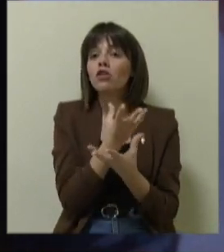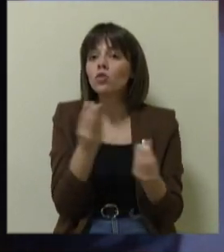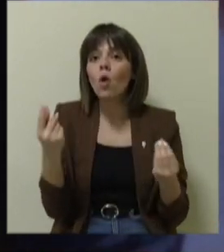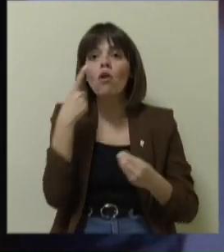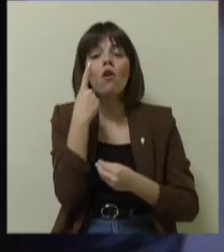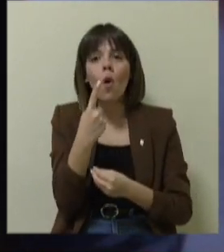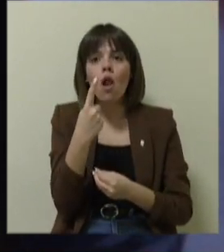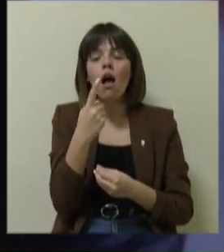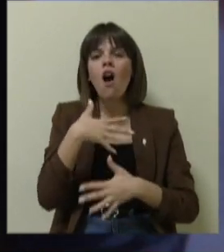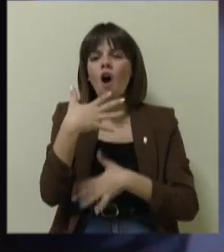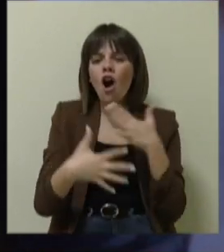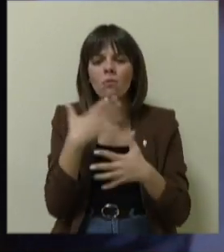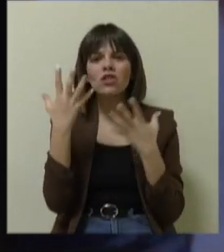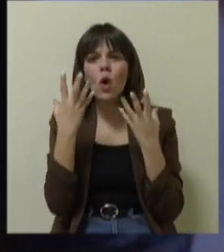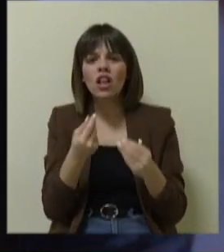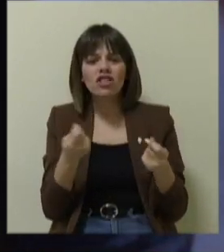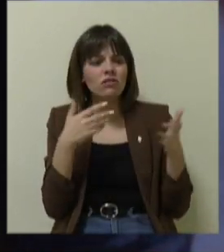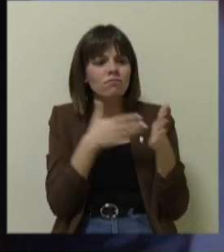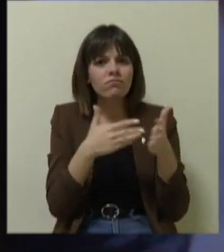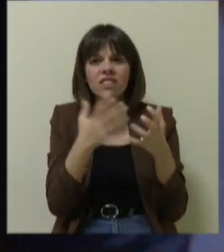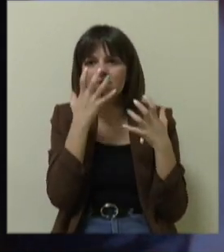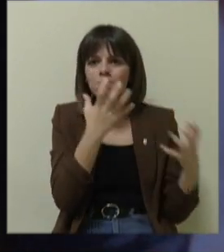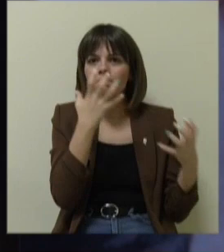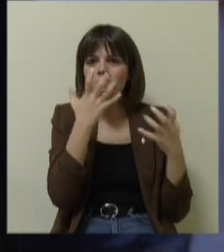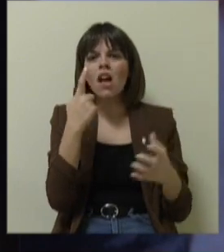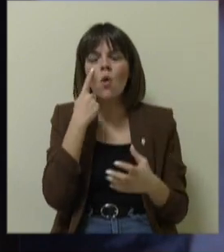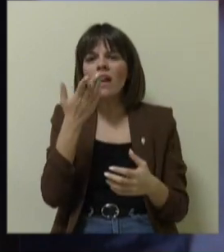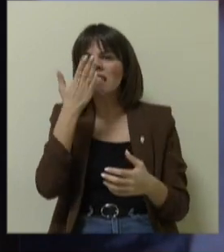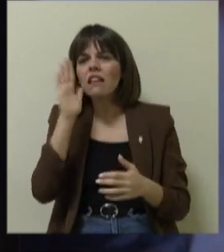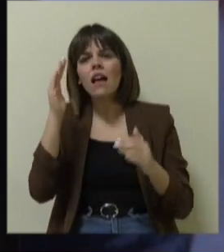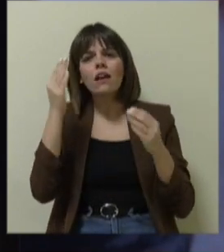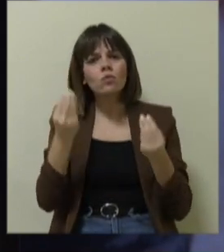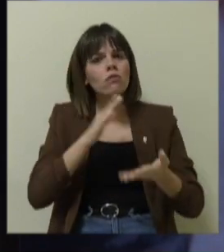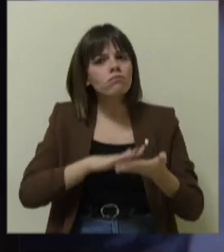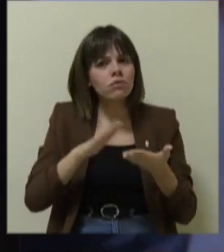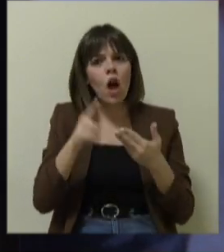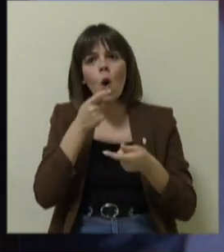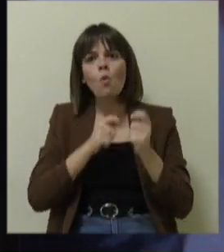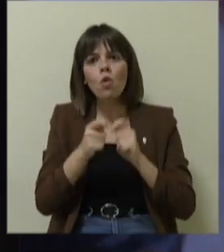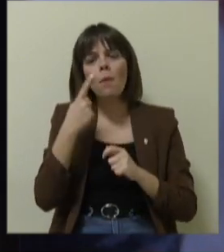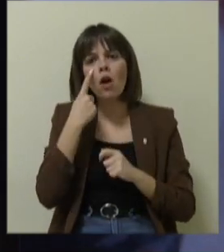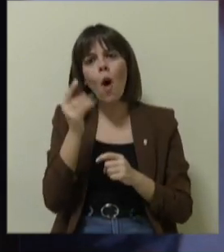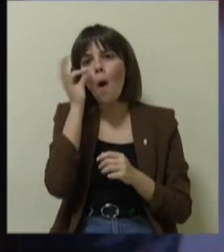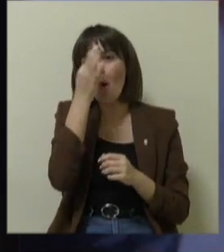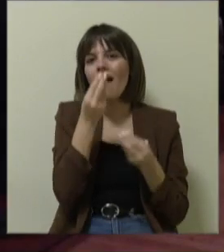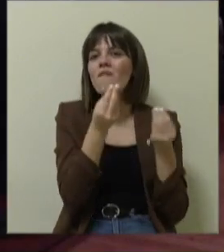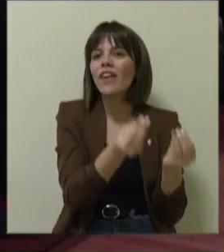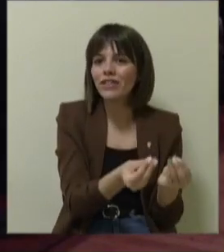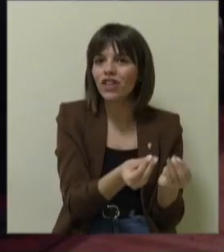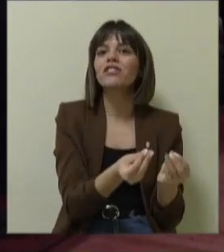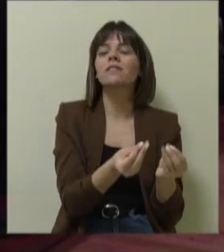sayıda ve karmaşık olan istihdam teşviklerini sadeleştirerek uygulanmasını